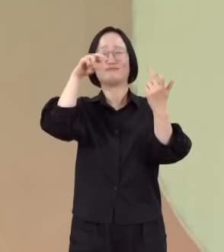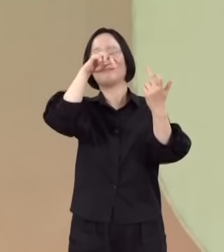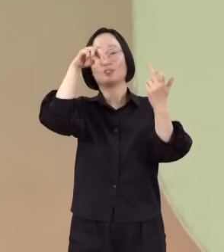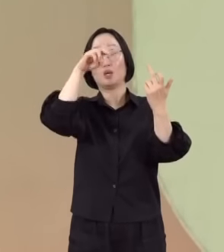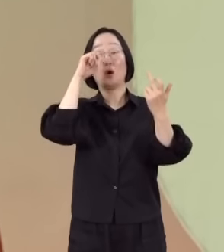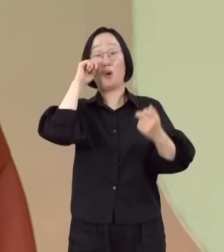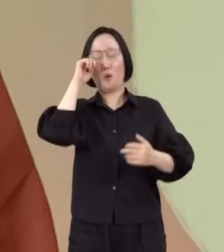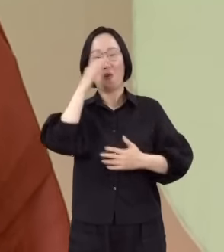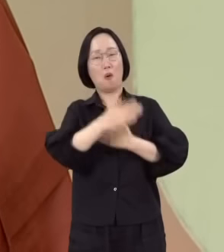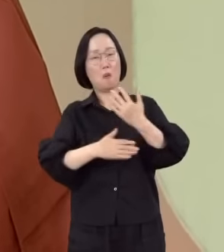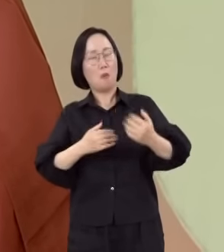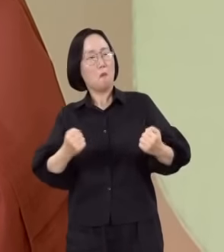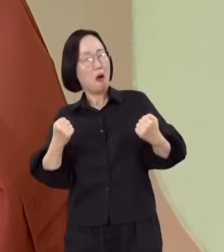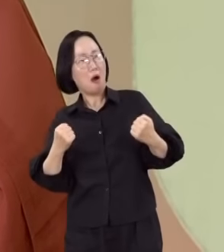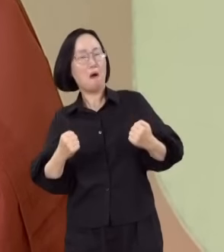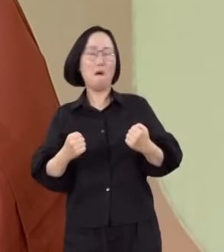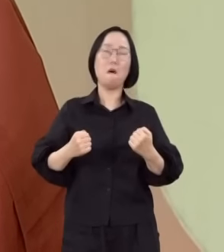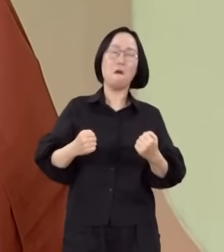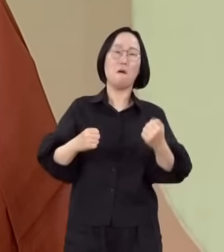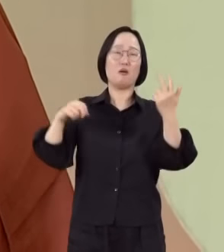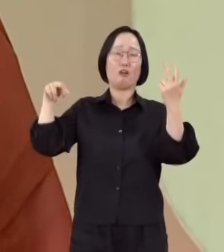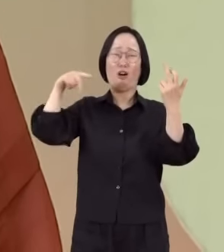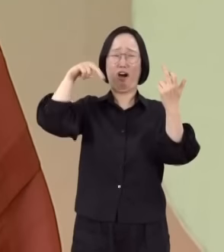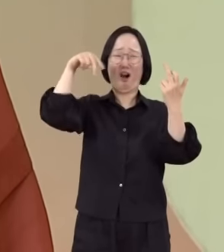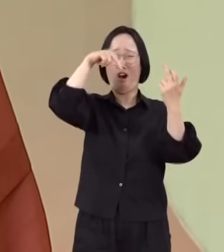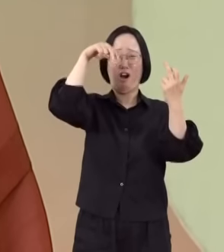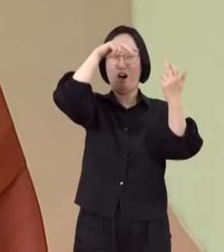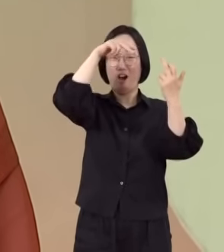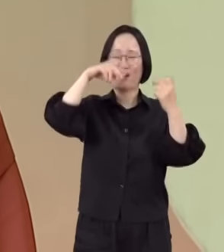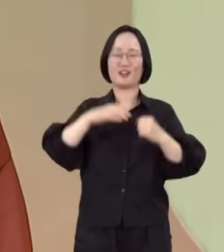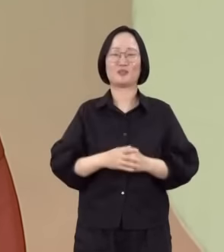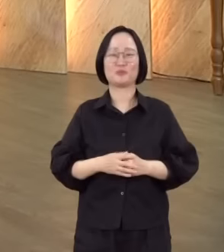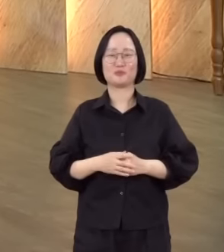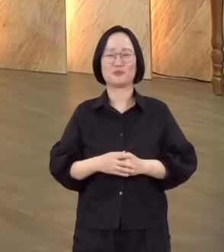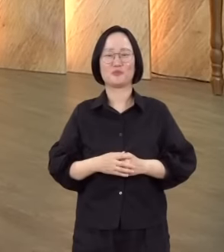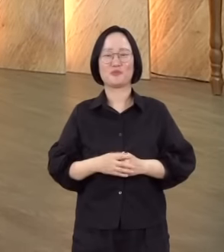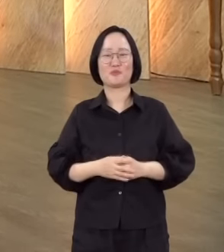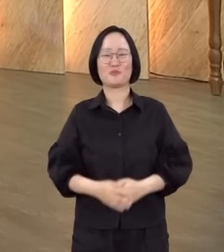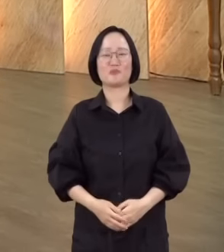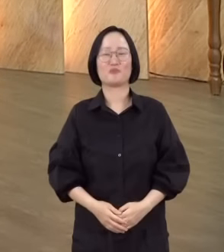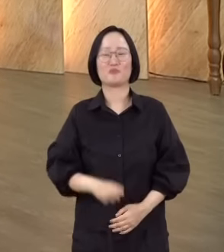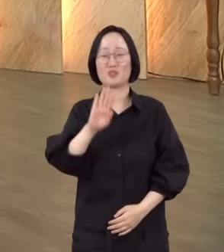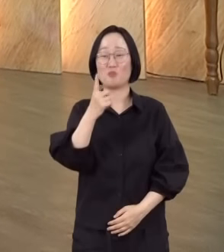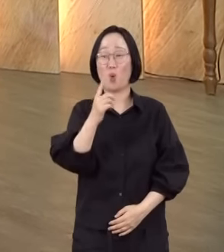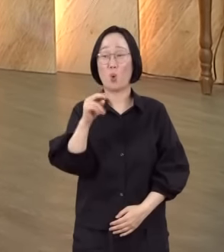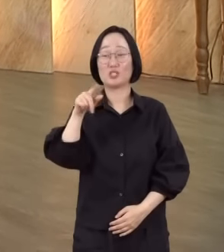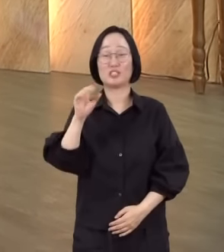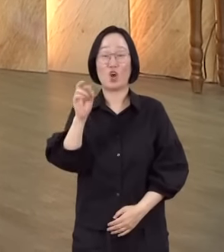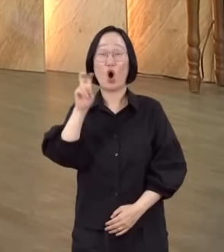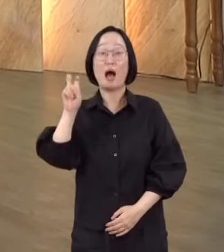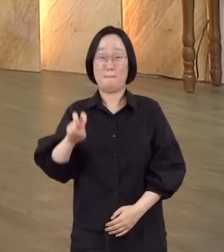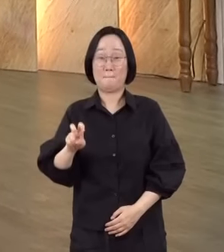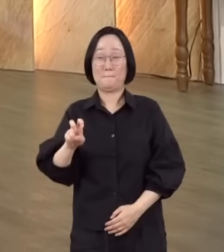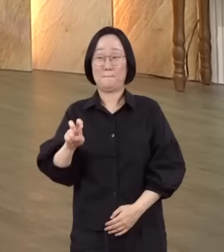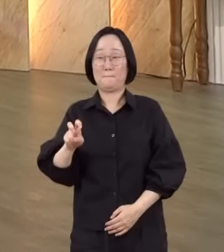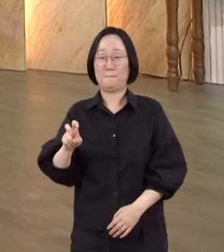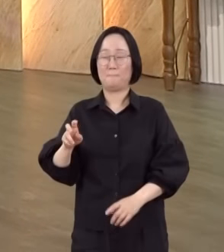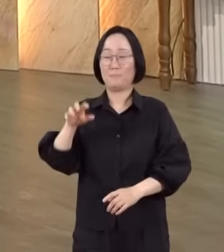컨디션이 좋아서 딱 대청봉에 딱 올라갔네요 공정하면서도 정성껏